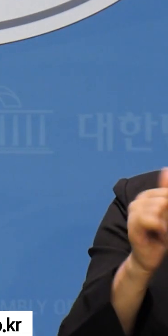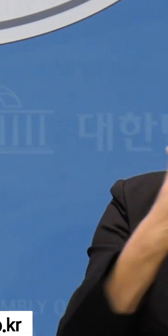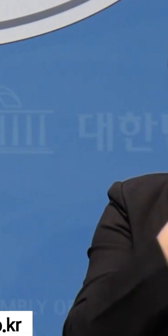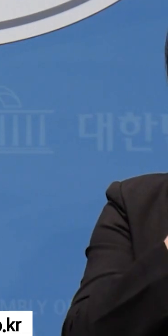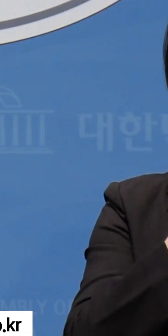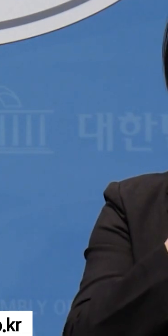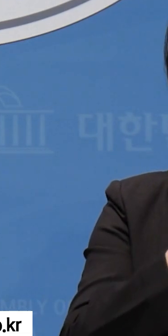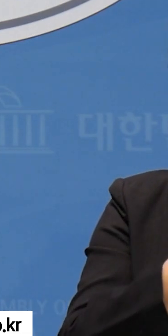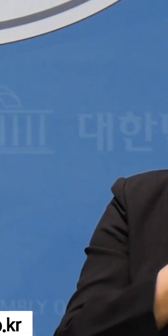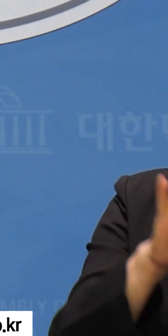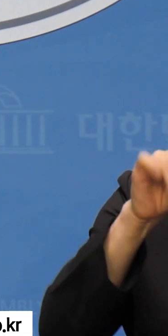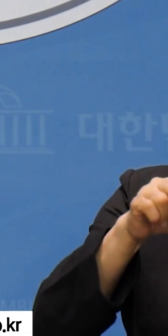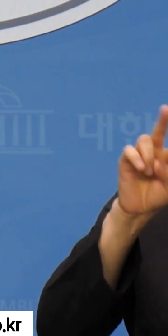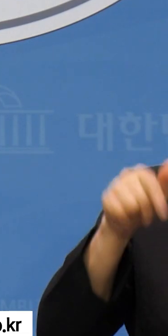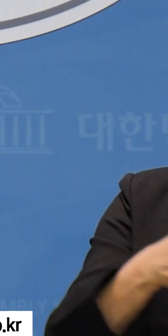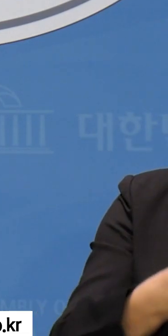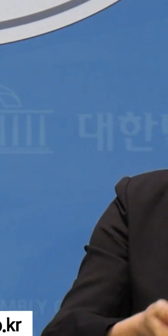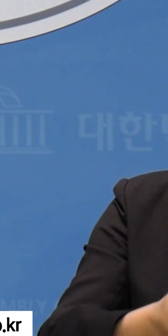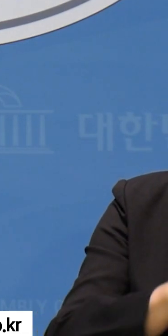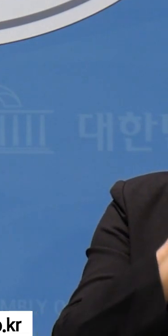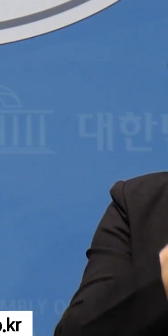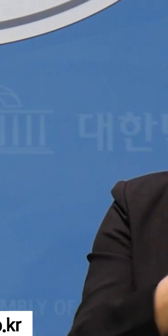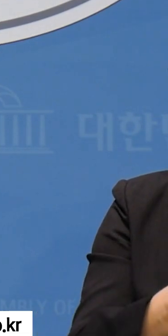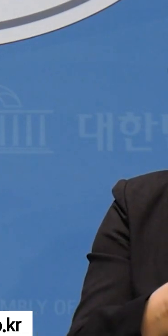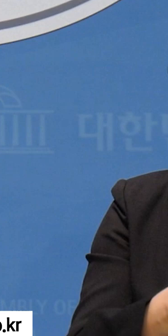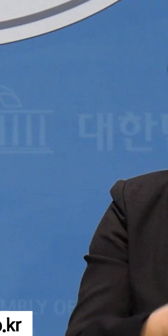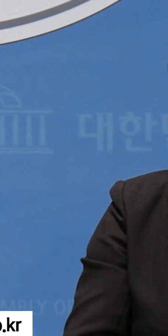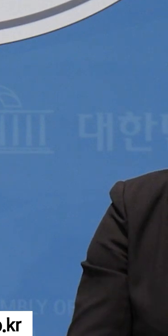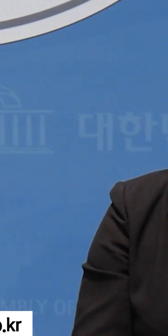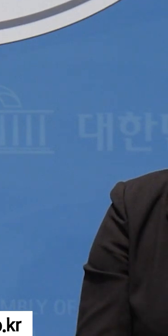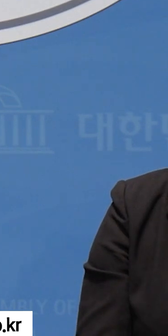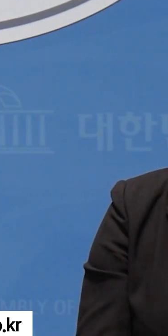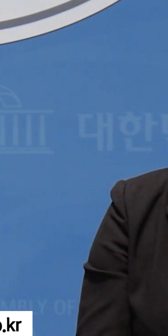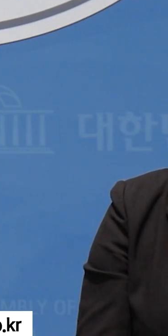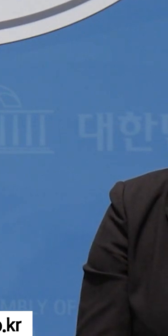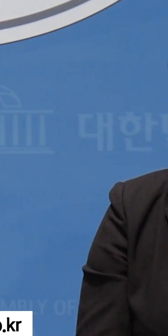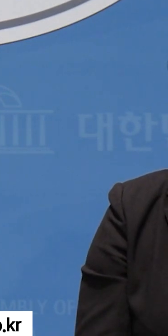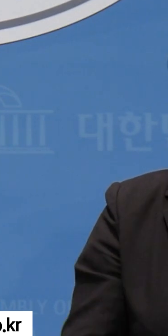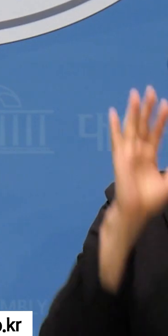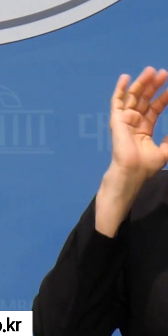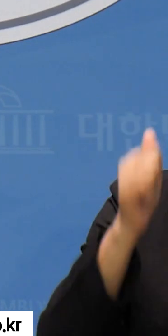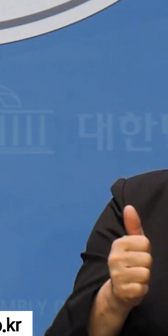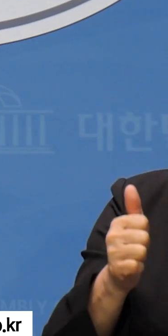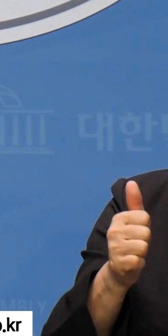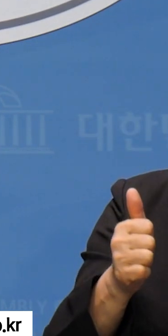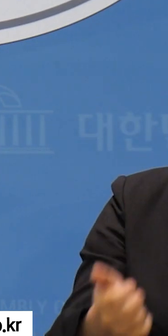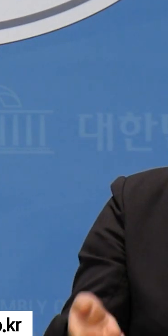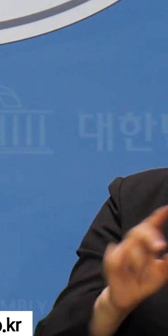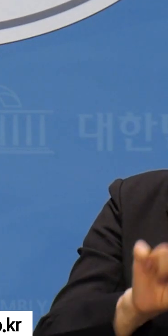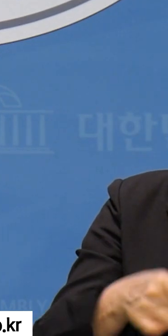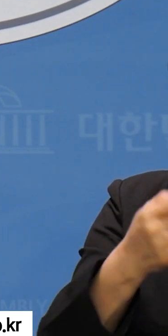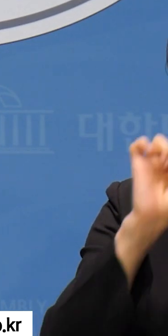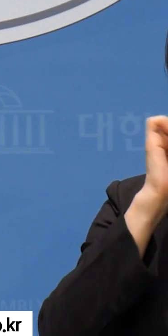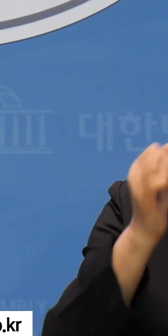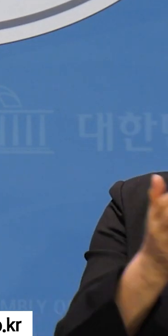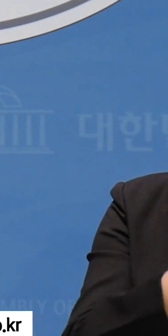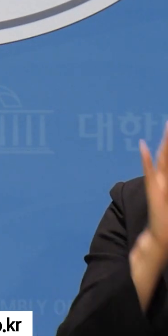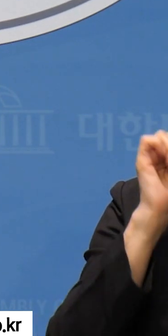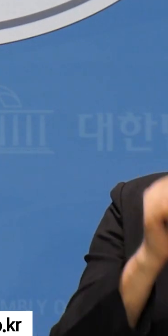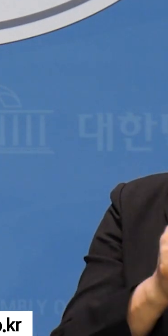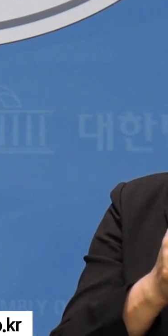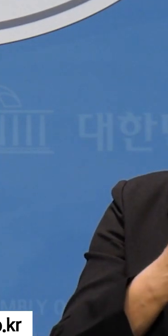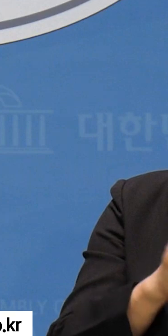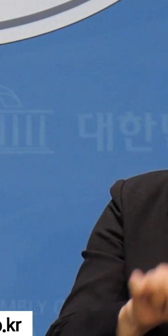원하면 제2부속실을 설치하겠다고 나섰습니다. 대통령 참석이 어려운 경우 영부인